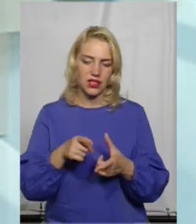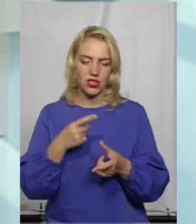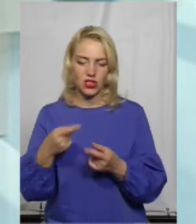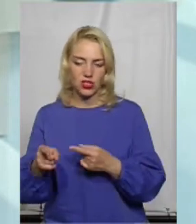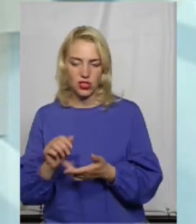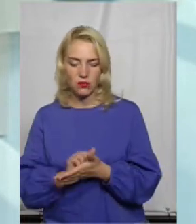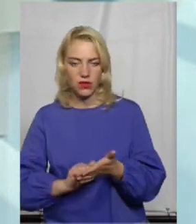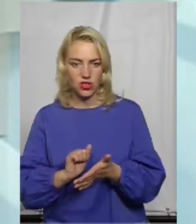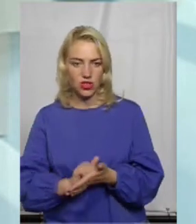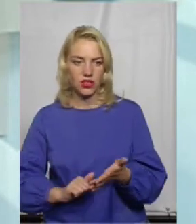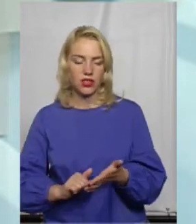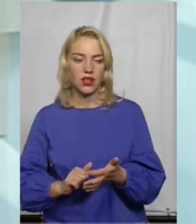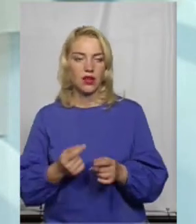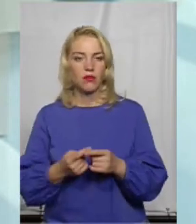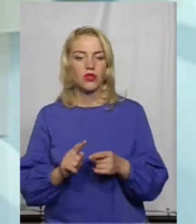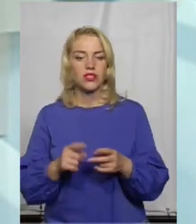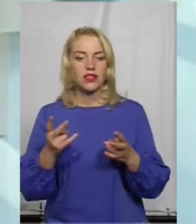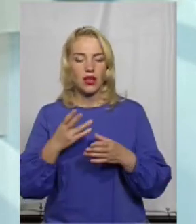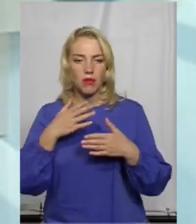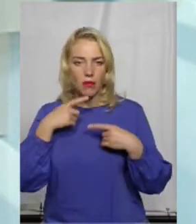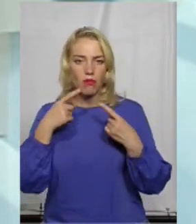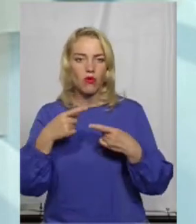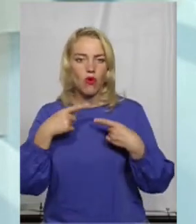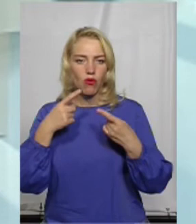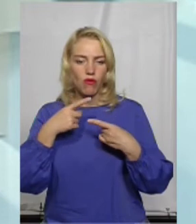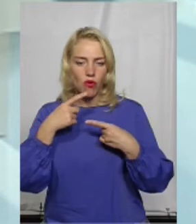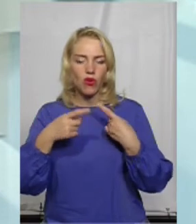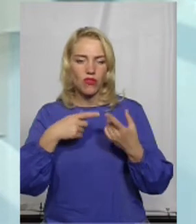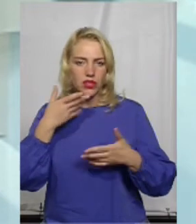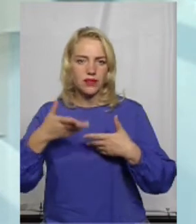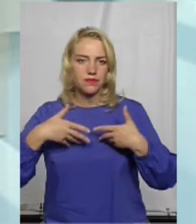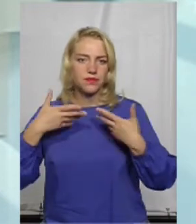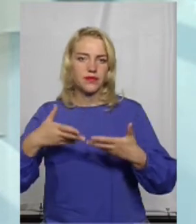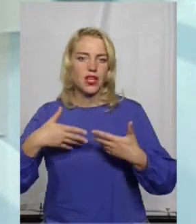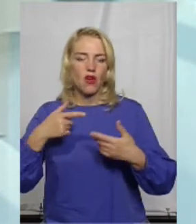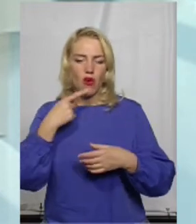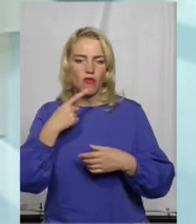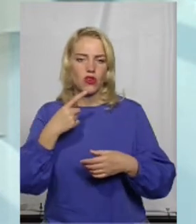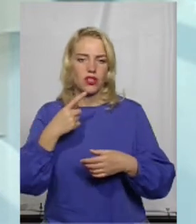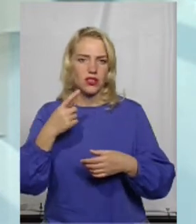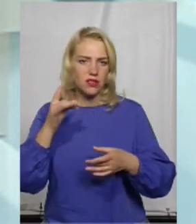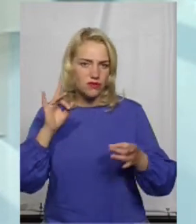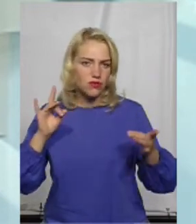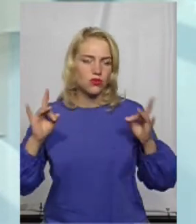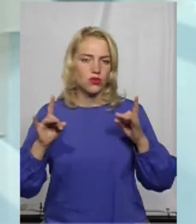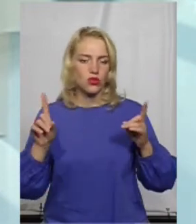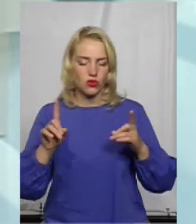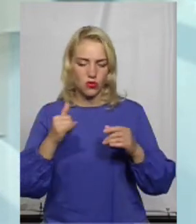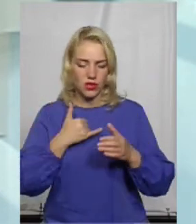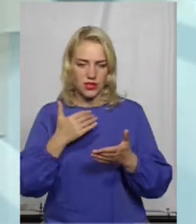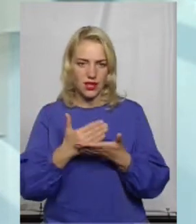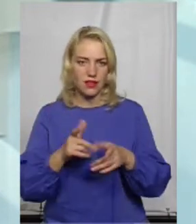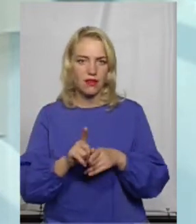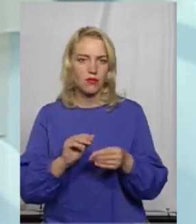причин, про це потрібно проговорювати, про це потрібно говорити вслух і говорити, що такі проблеми у нас є,